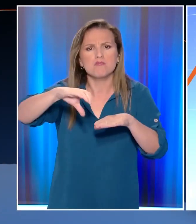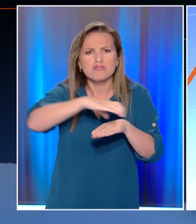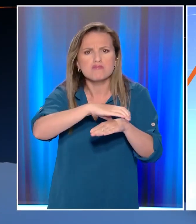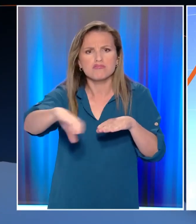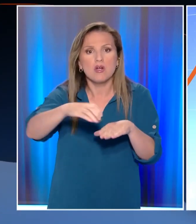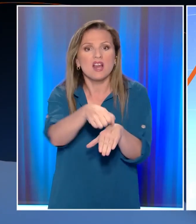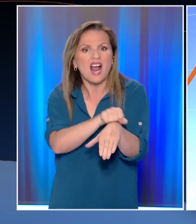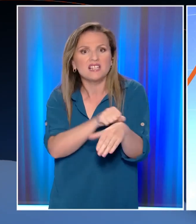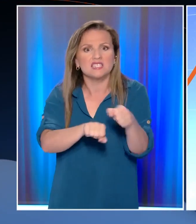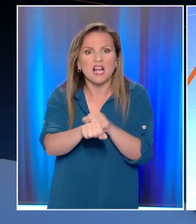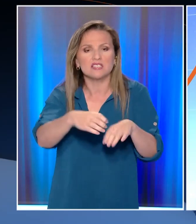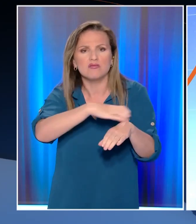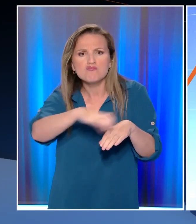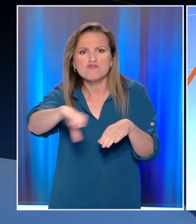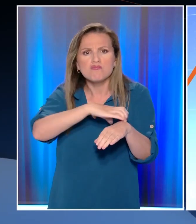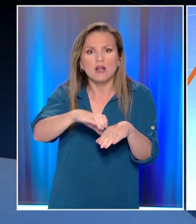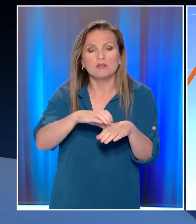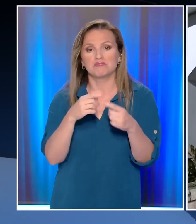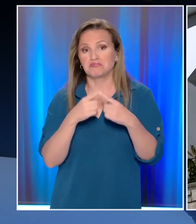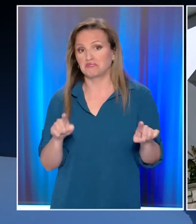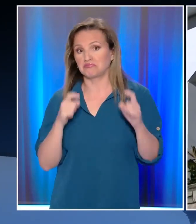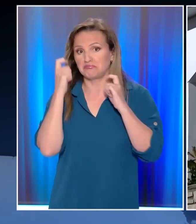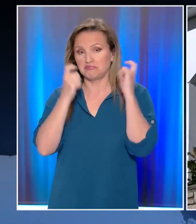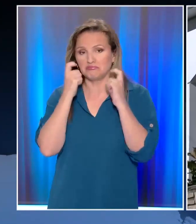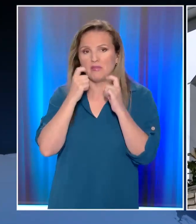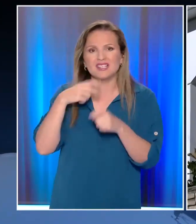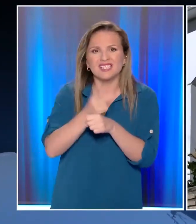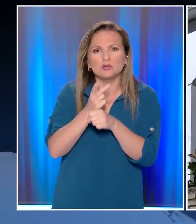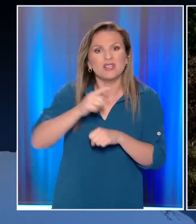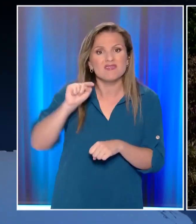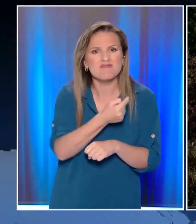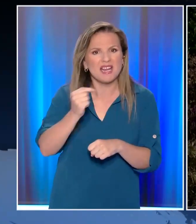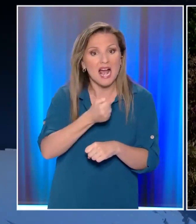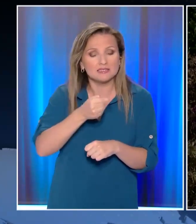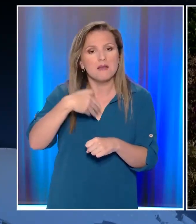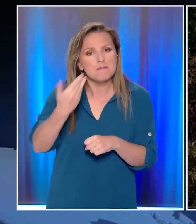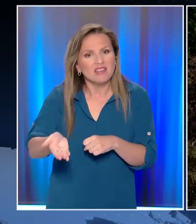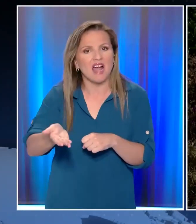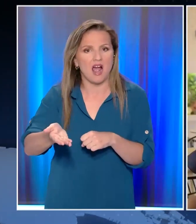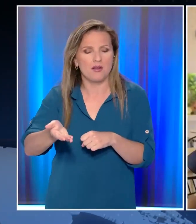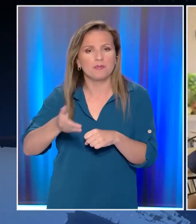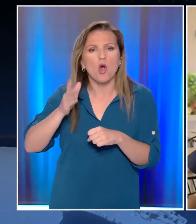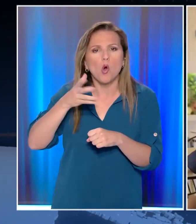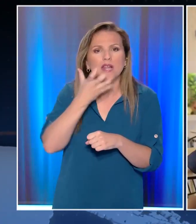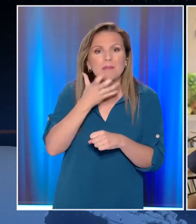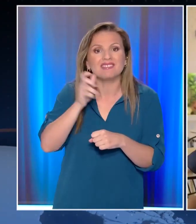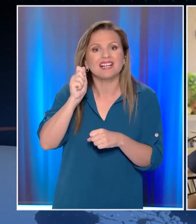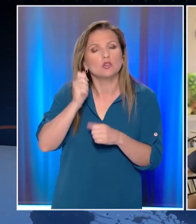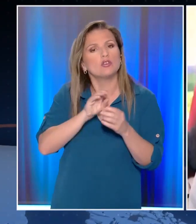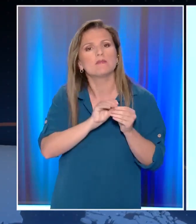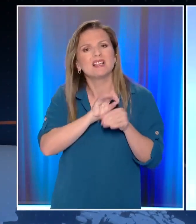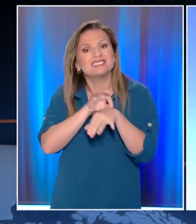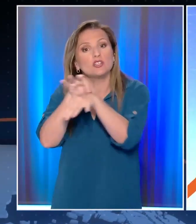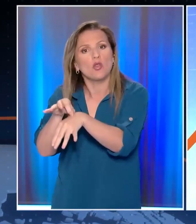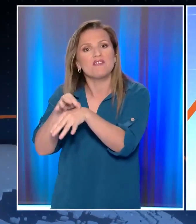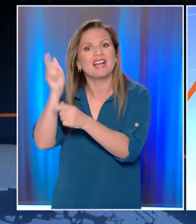κάλτσες. Αυτά ήταν τα πρώτα περίεργα πράγματα. Η σεξουαλική παρενόχληση άρχισε σύμφωνα με τον 19χρονο όταν ο πατέρας Αντώνιος τον πήγε στην